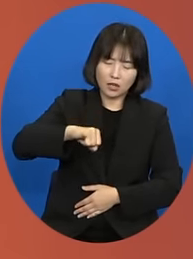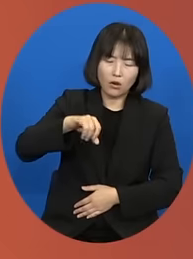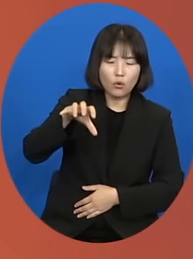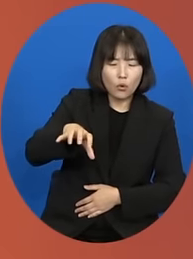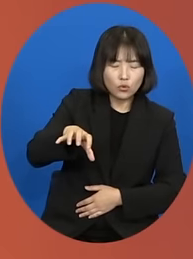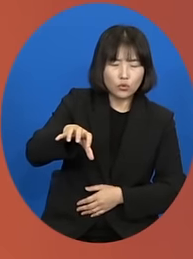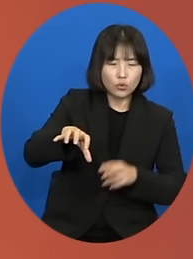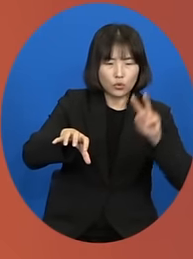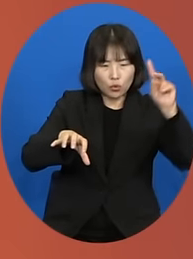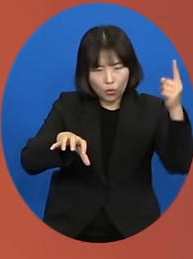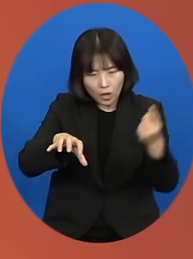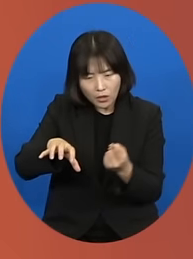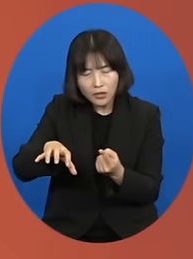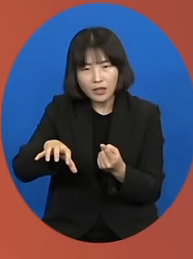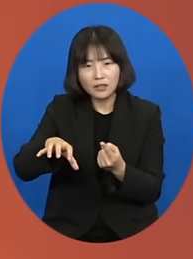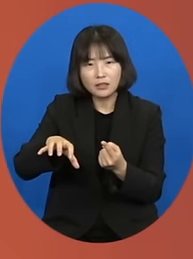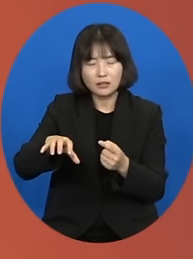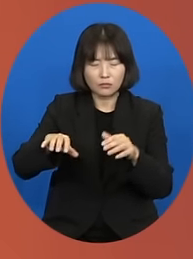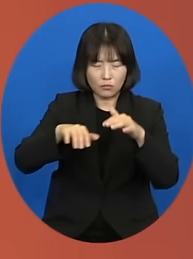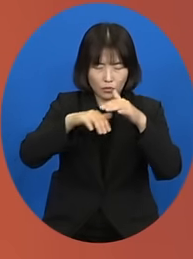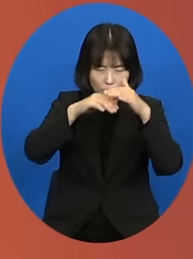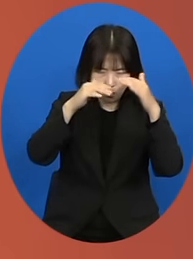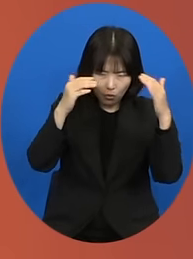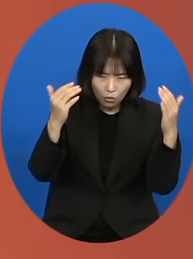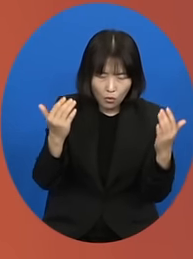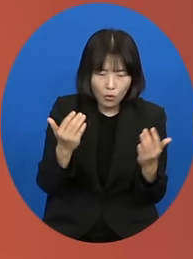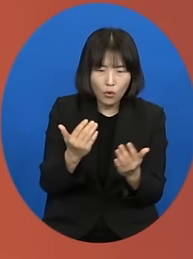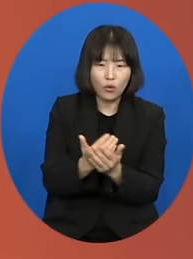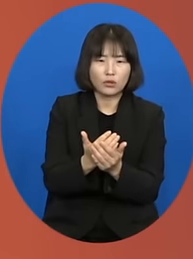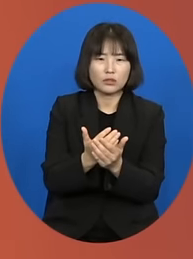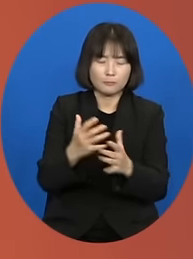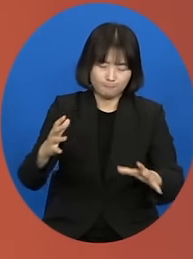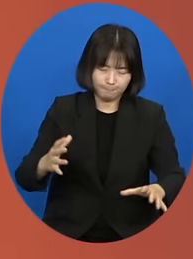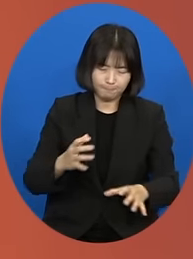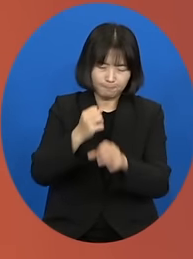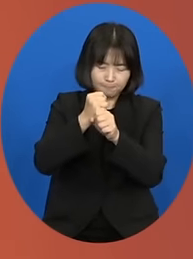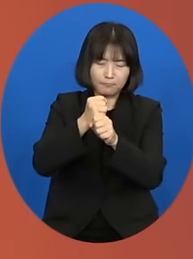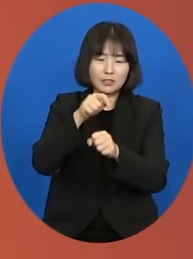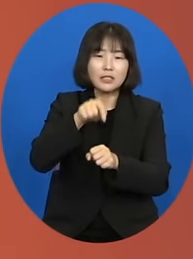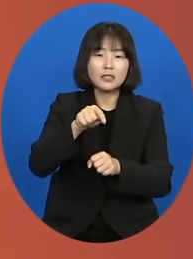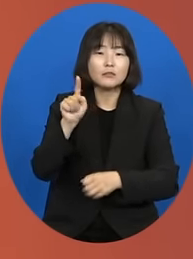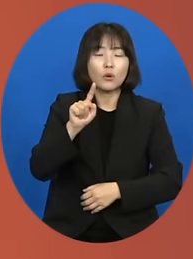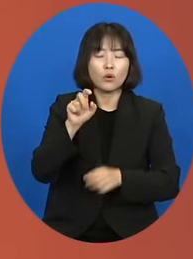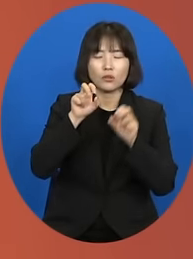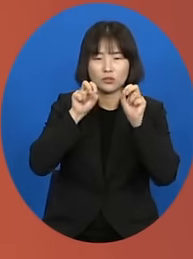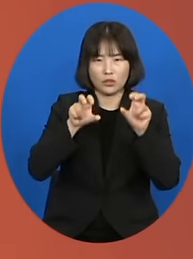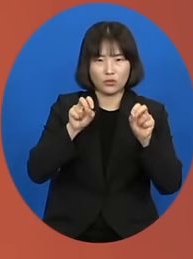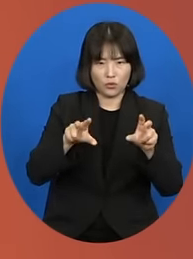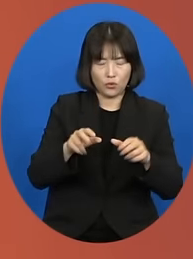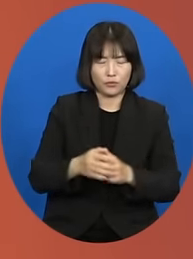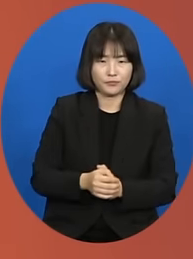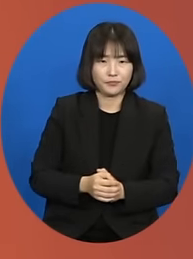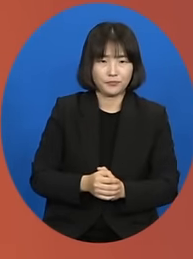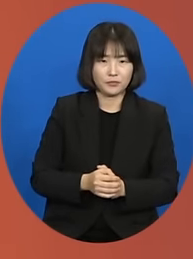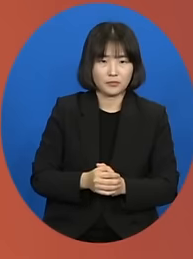하는 모든 것들의 총합이 선교입니다. 그렇다면 지구 반대편